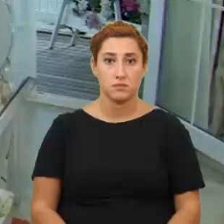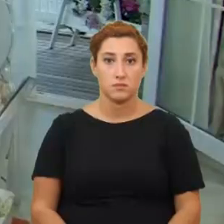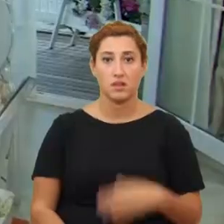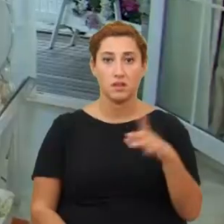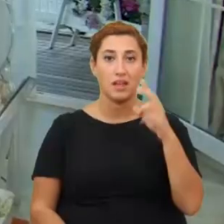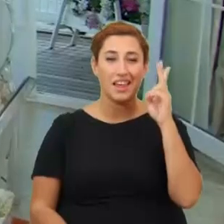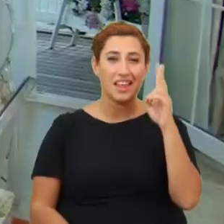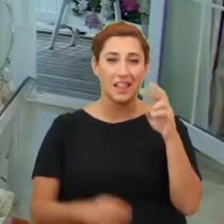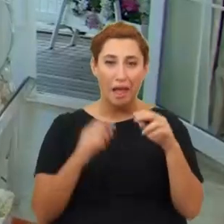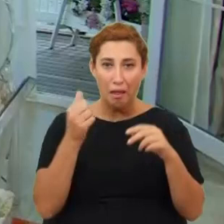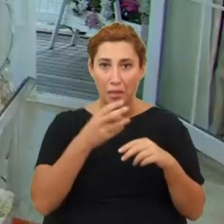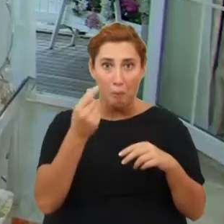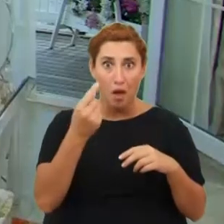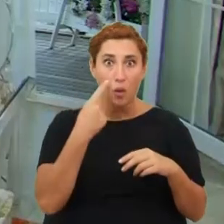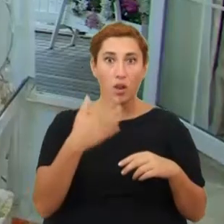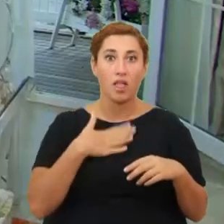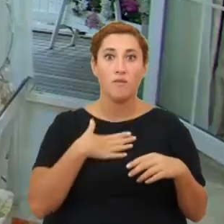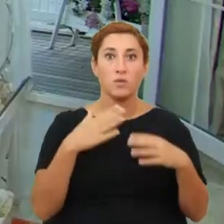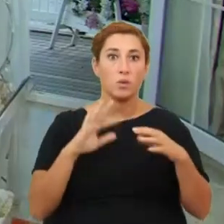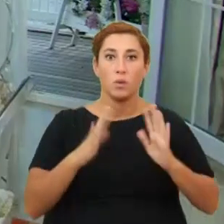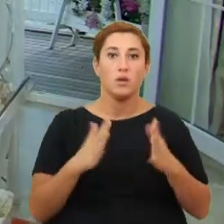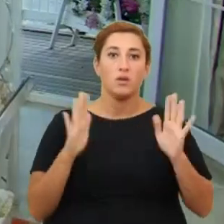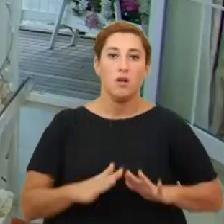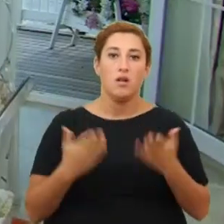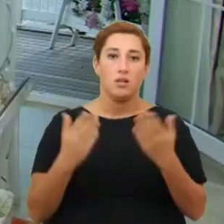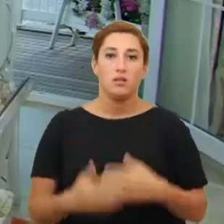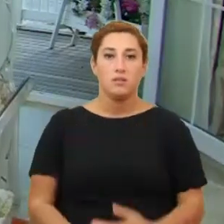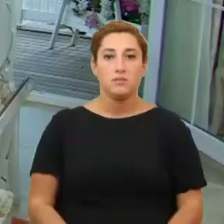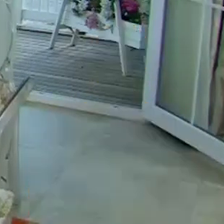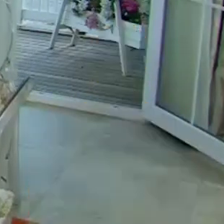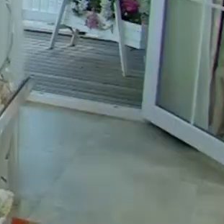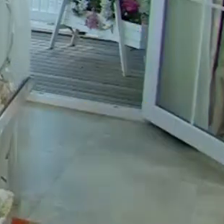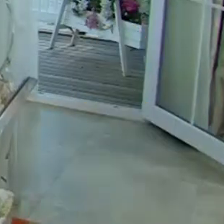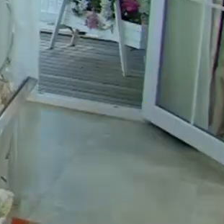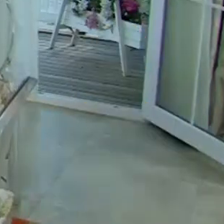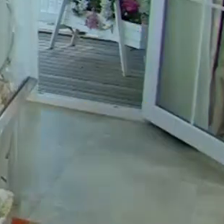Damla para gördün, nefesin tutuldu be.